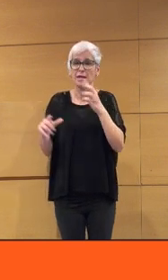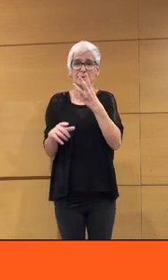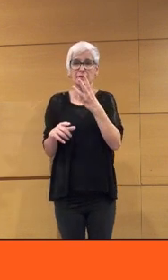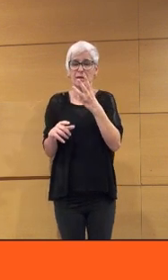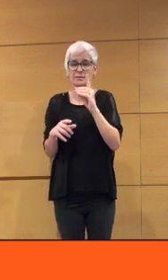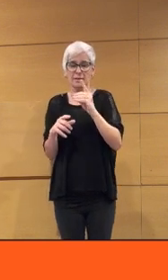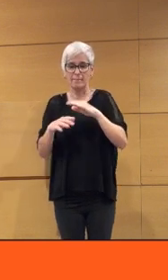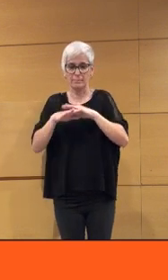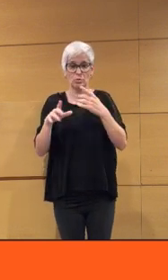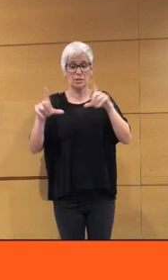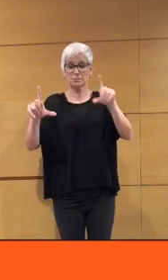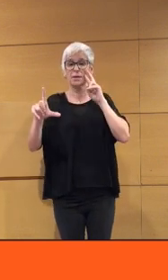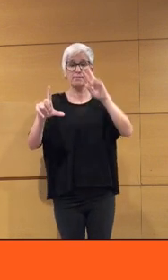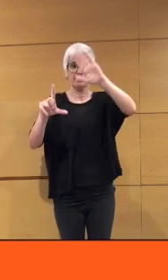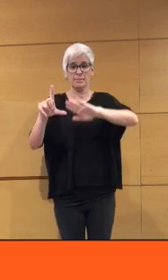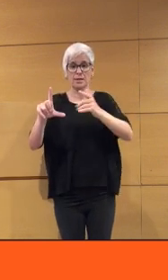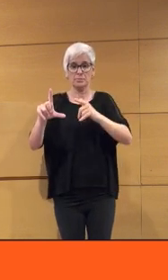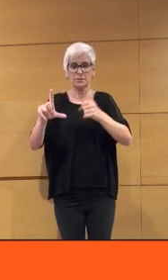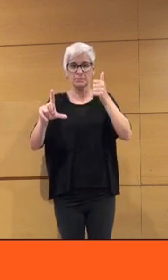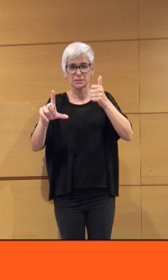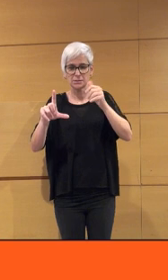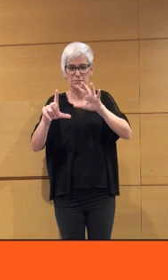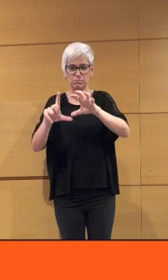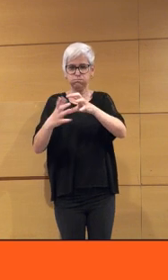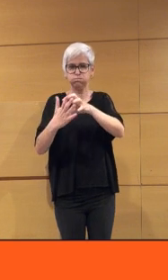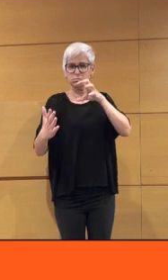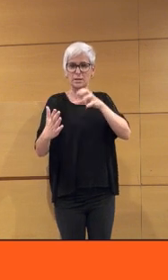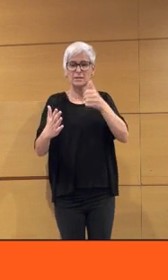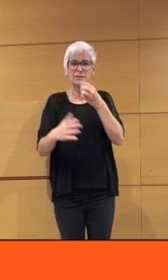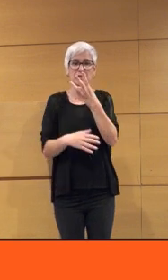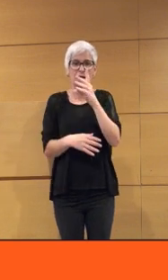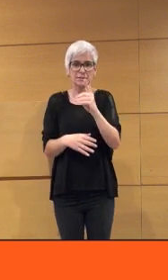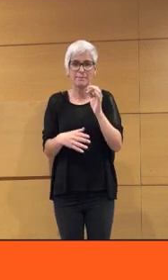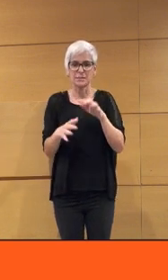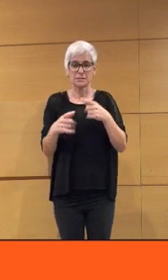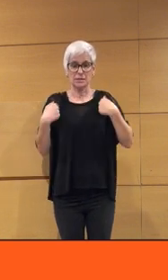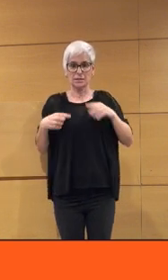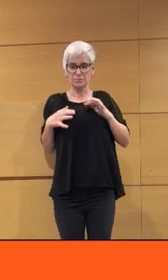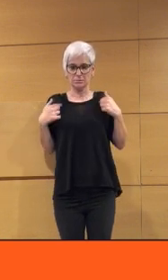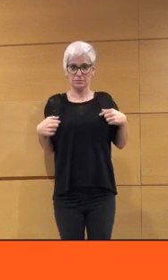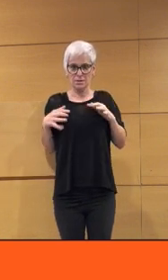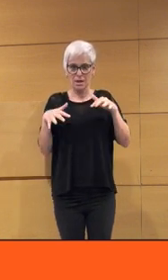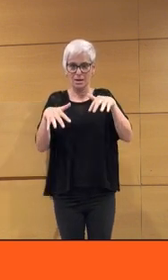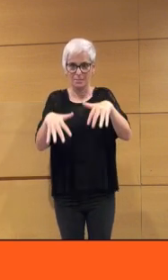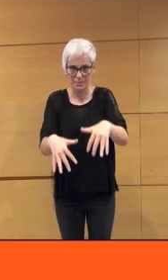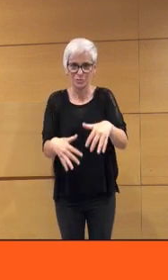no?, plana, i ens anem amb una pantalla més 3D, on ens sentim immersos. D'aquí, no?, el tema